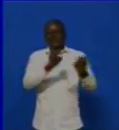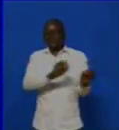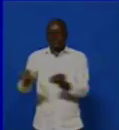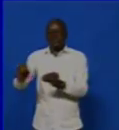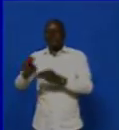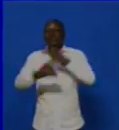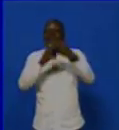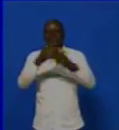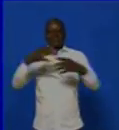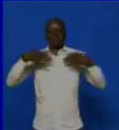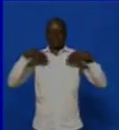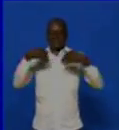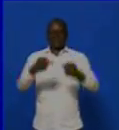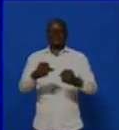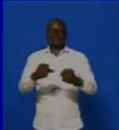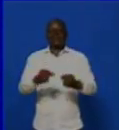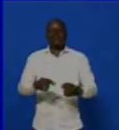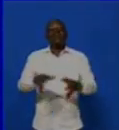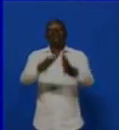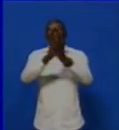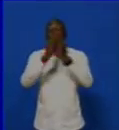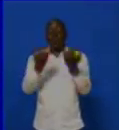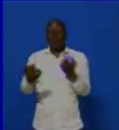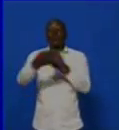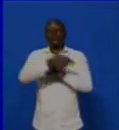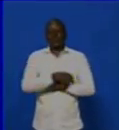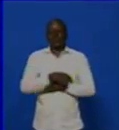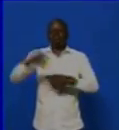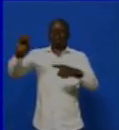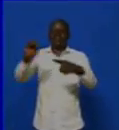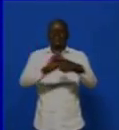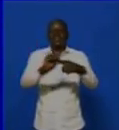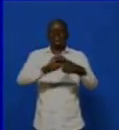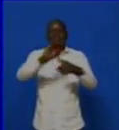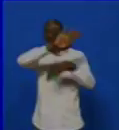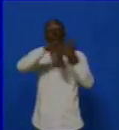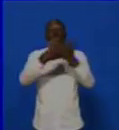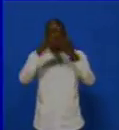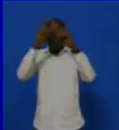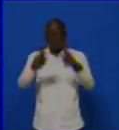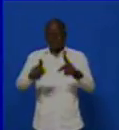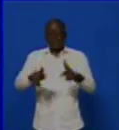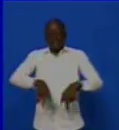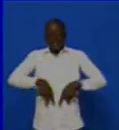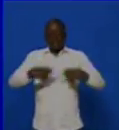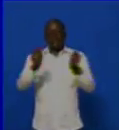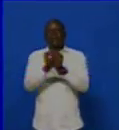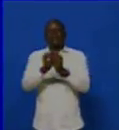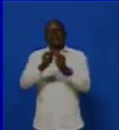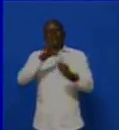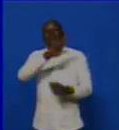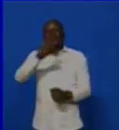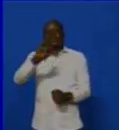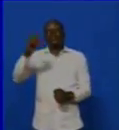santé qui recommande aujourd'hui de traiter toute personne vivant avec le VIH à n'importe